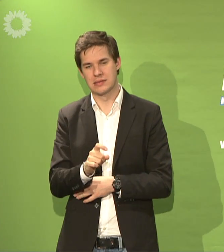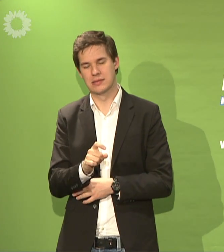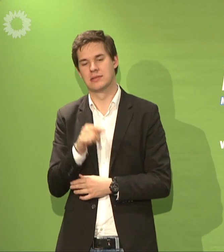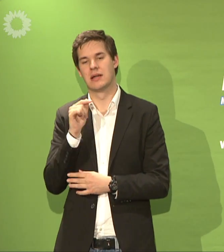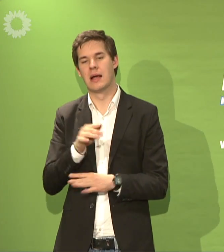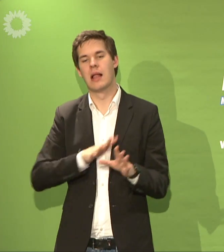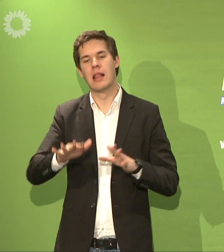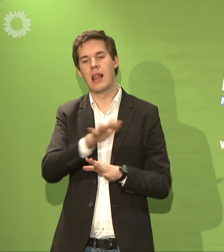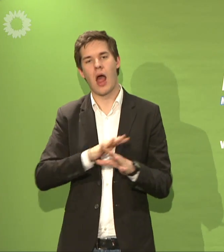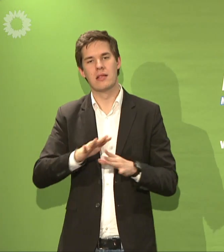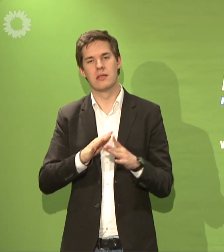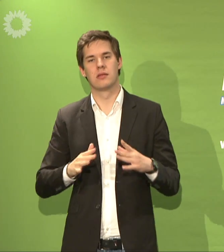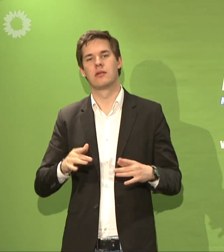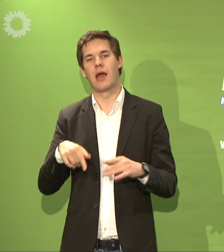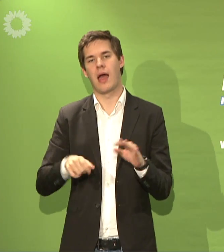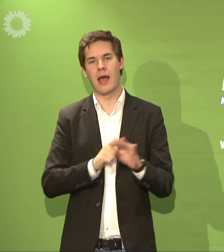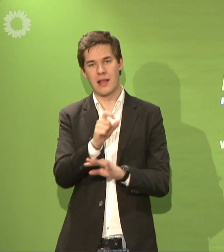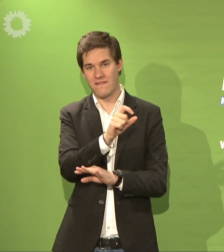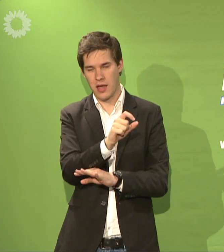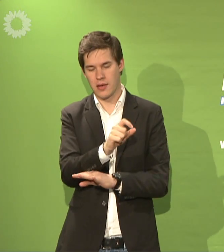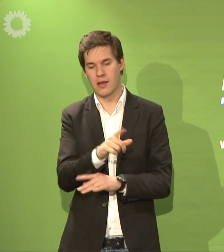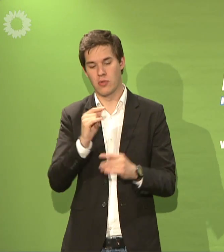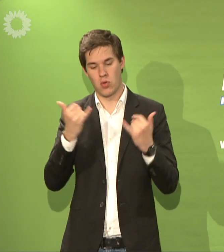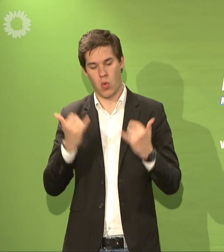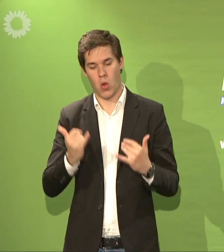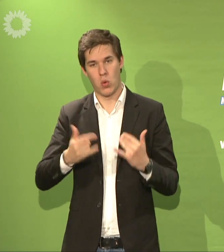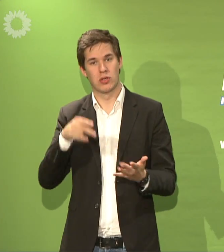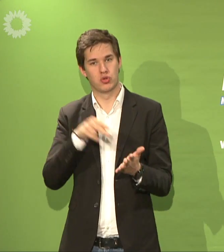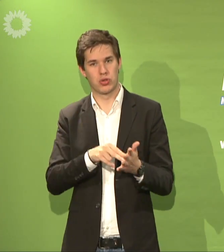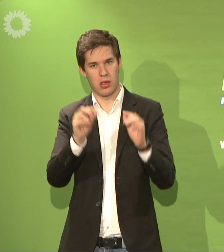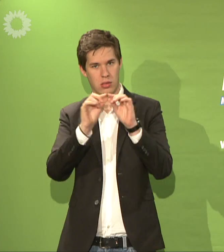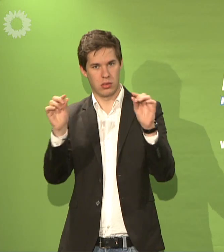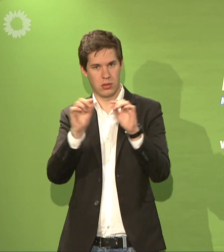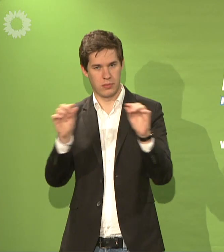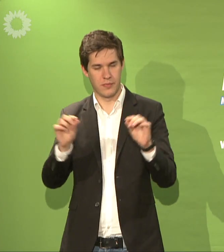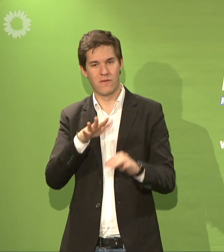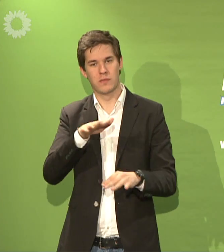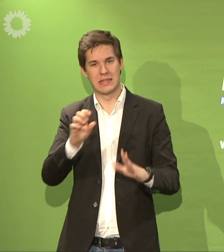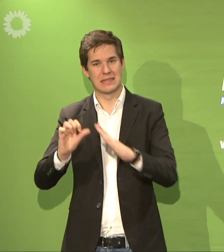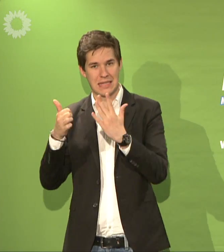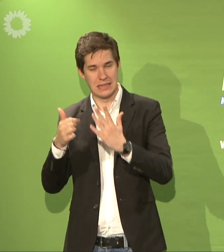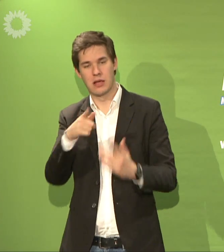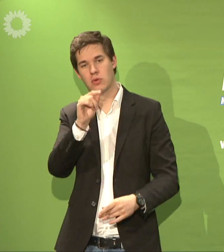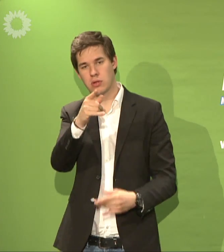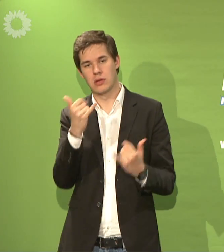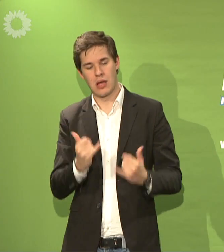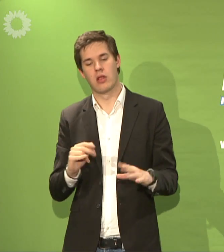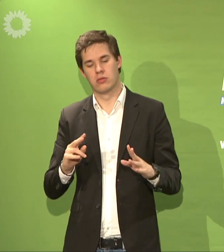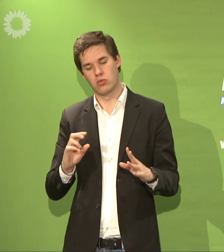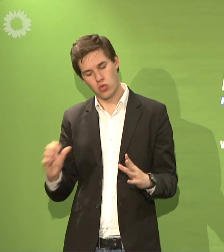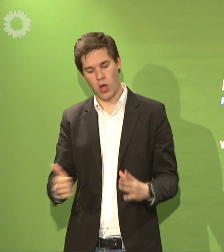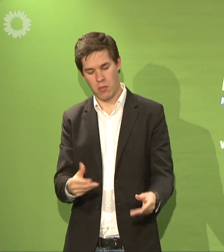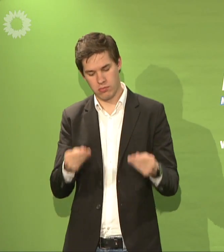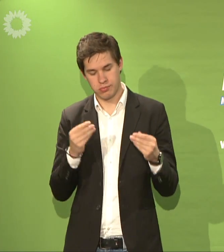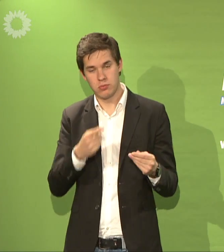vom 15.06., also heute, zur Hand zu nehmen. Ihr hattet inzwischen ja Gelegenheit, den zu lesen.